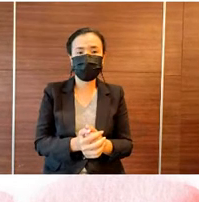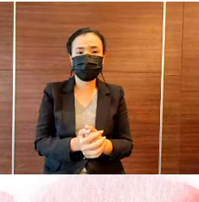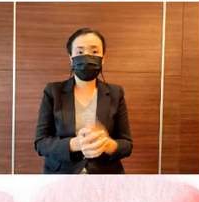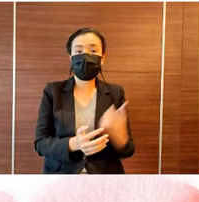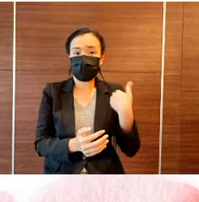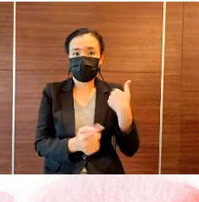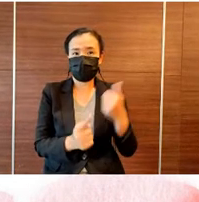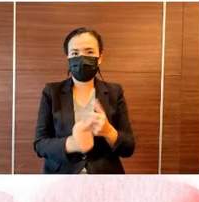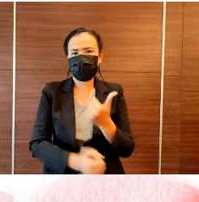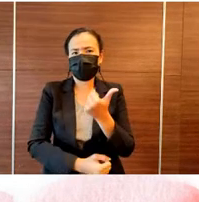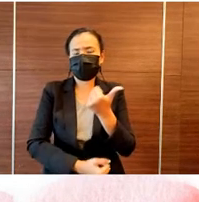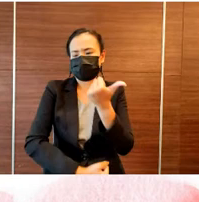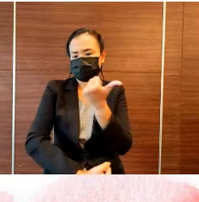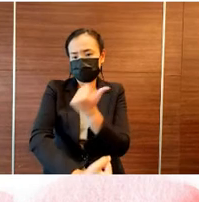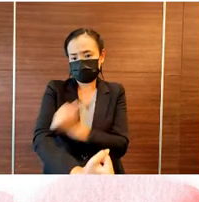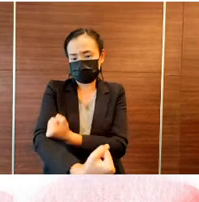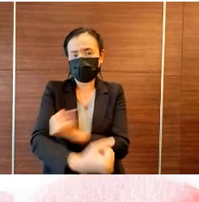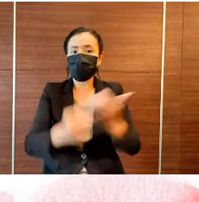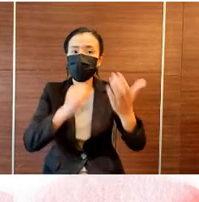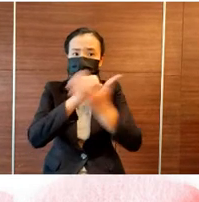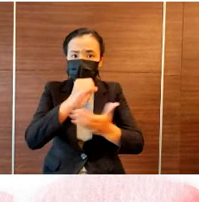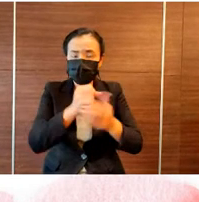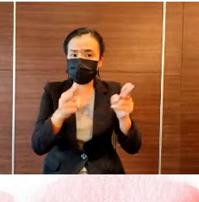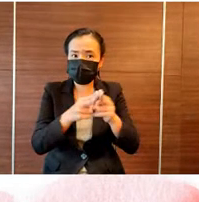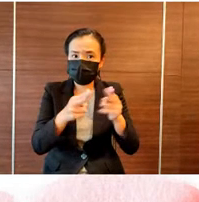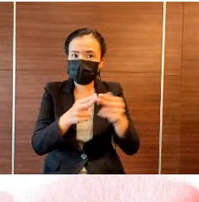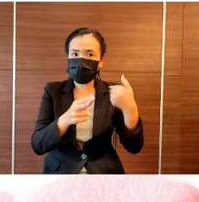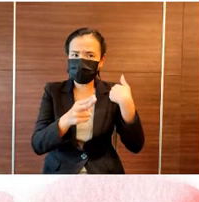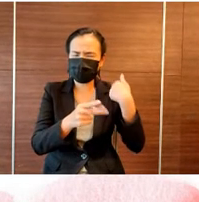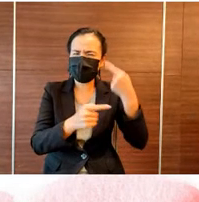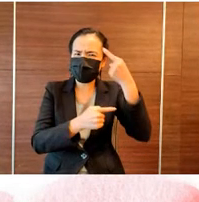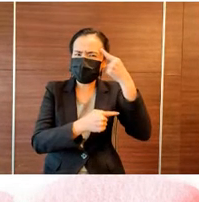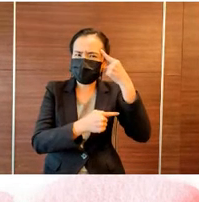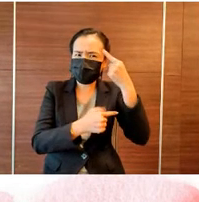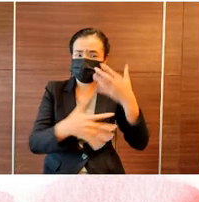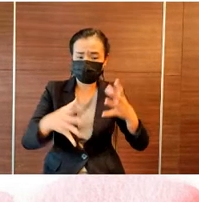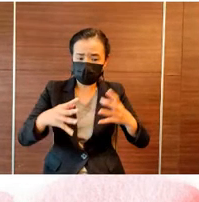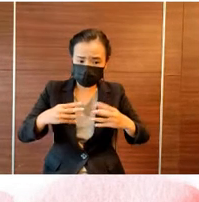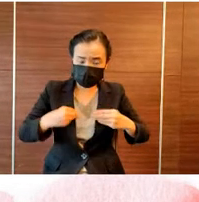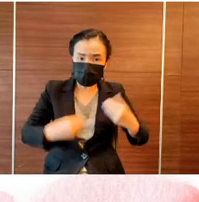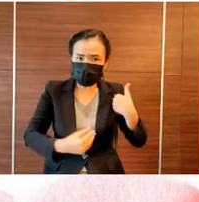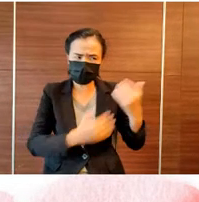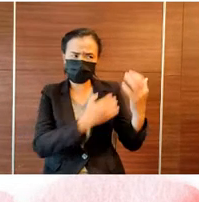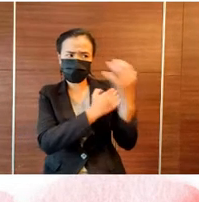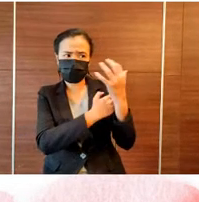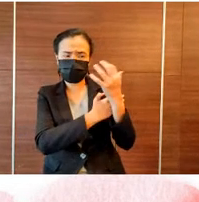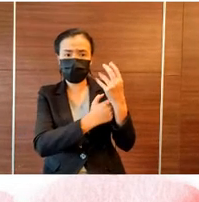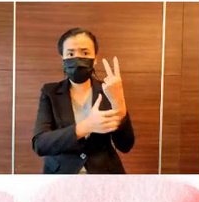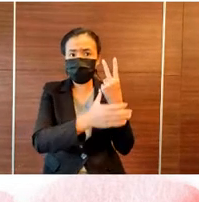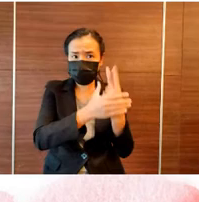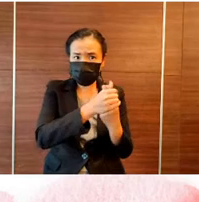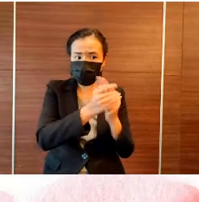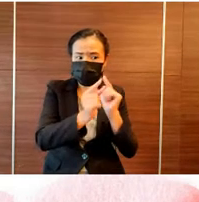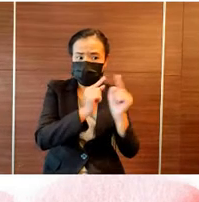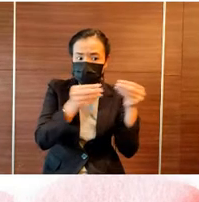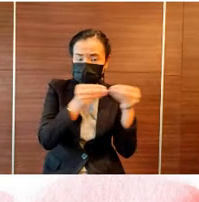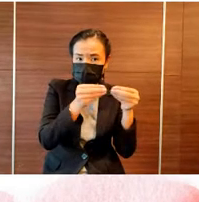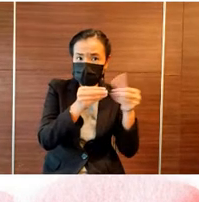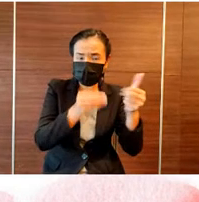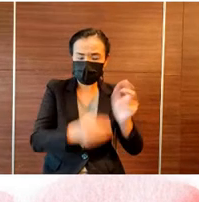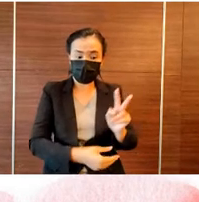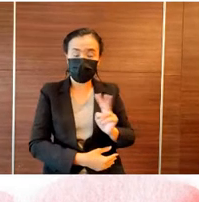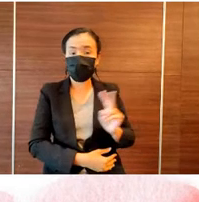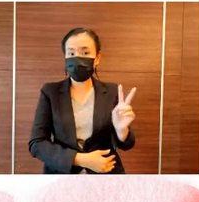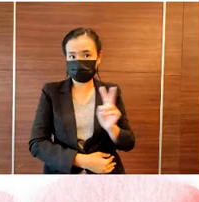ใช้ยาใช้เคมเซ็กซ์ไหมเคยให้คอนเซนต์ไหมให้ความยินยอมไหมคุยกับคู่หรือเปล่าว่าเราสองคน